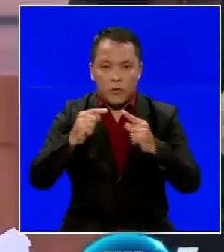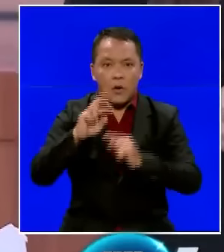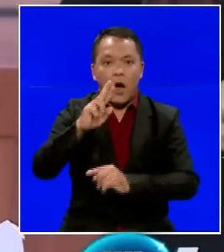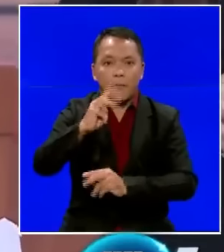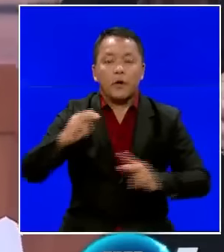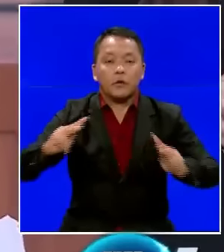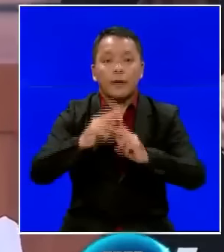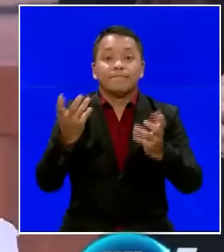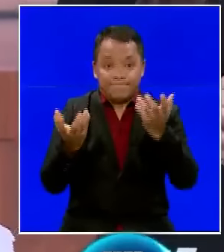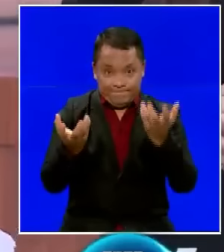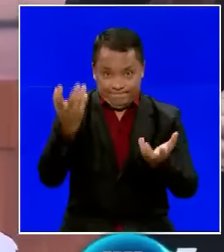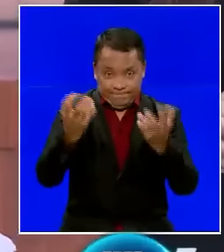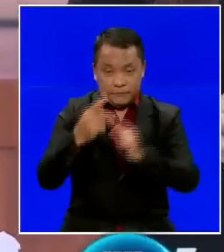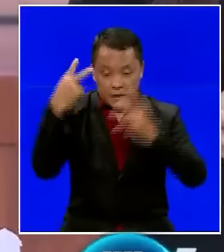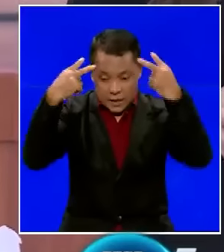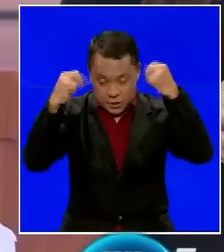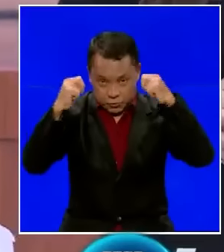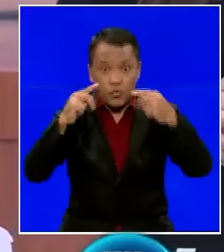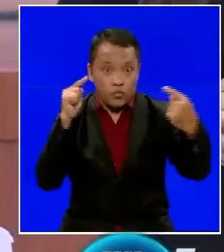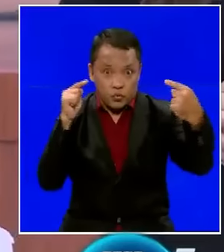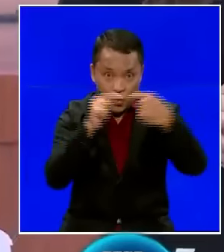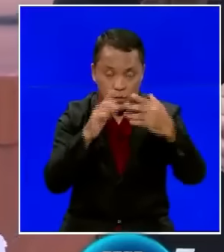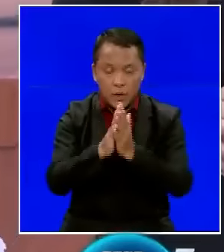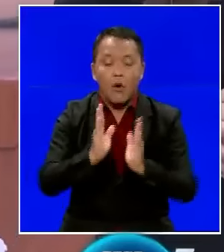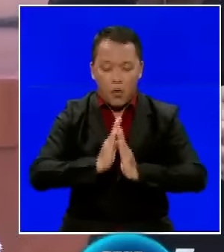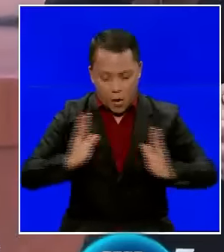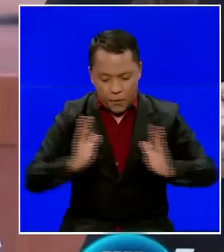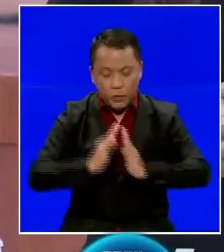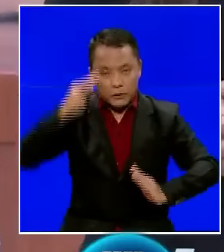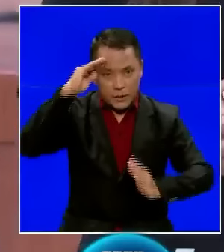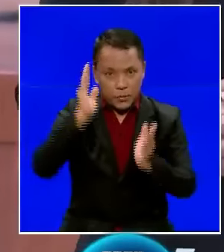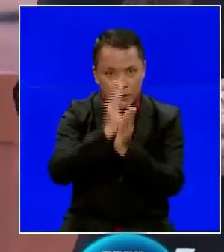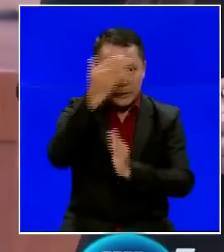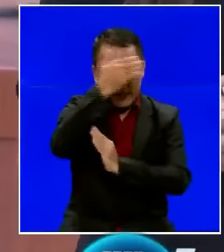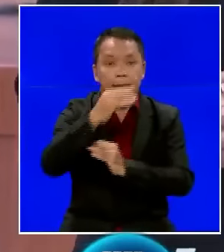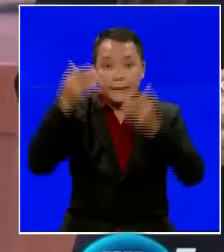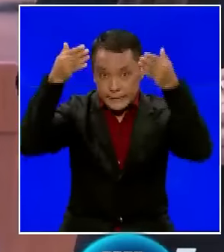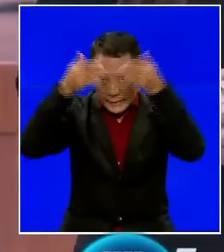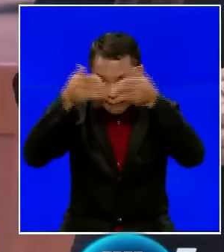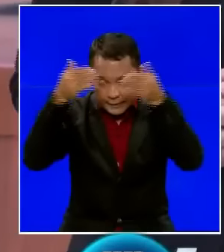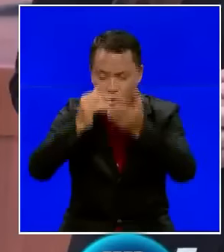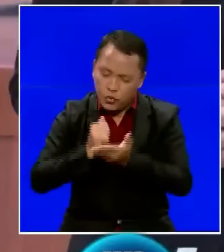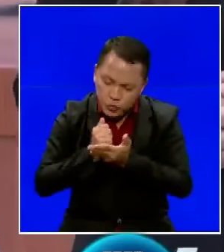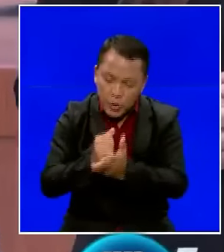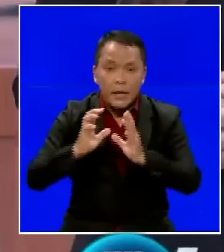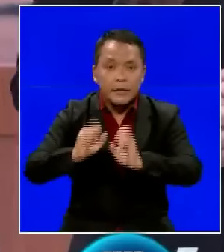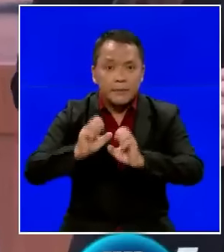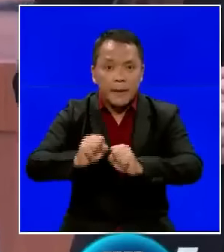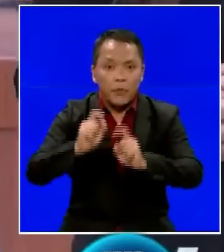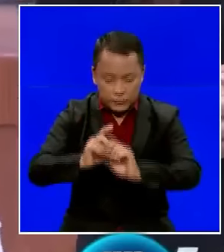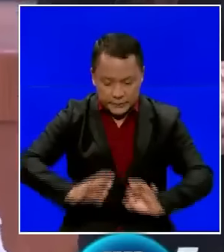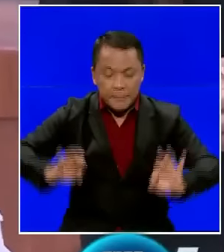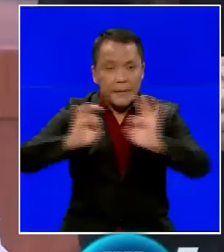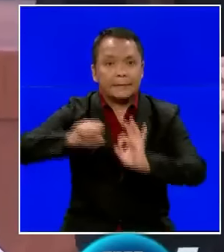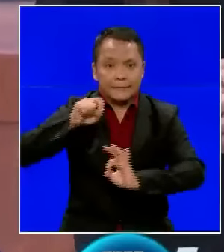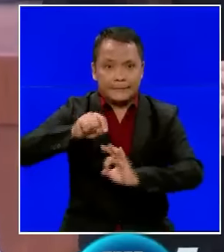ตรีว่าการกระทรวงยุติธรรมและนายกรัฐมนตรีขอบคุณสำนักงานตำรวจแห่งชาติอินโดนีเซียนะคะที่ช่วยการจับกุมผู้ต้องหารายสำคัญ